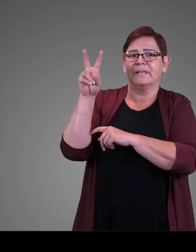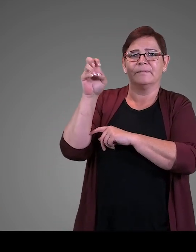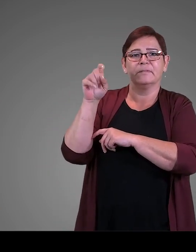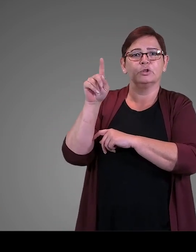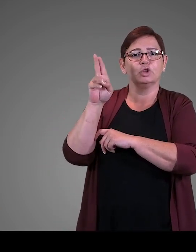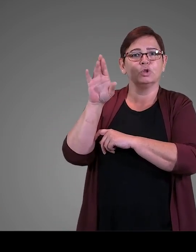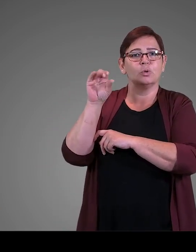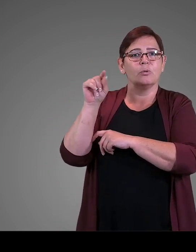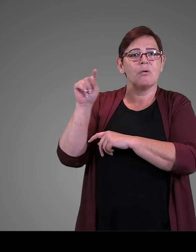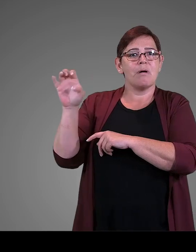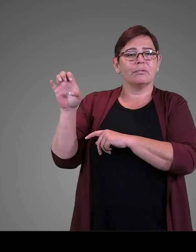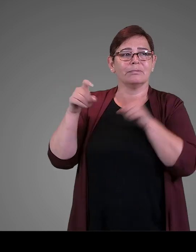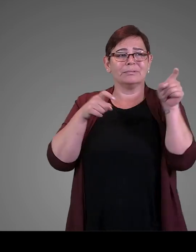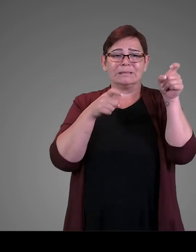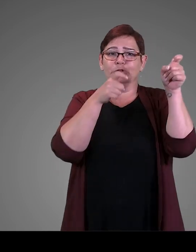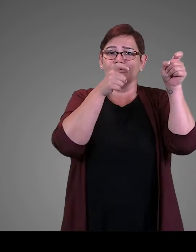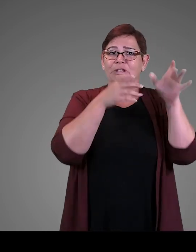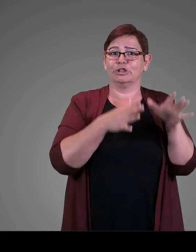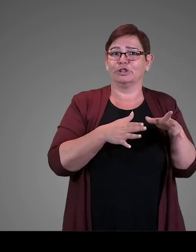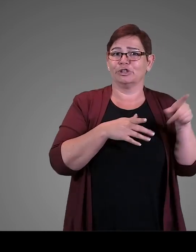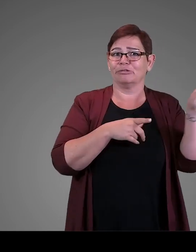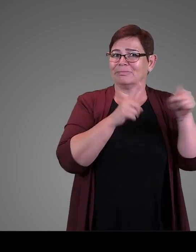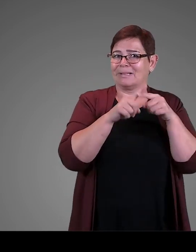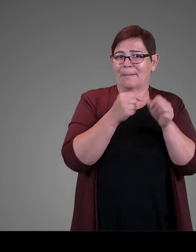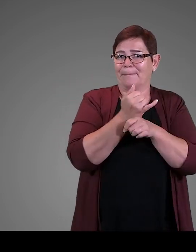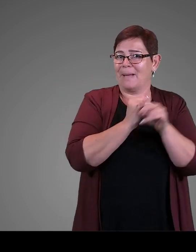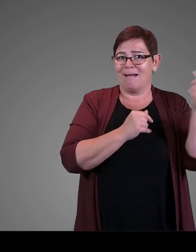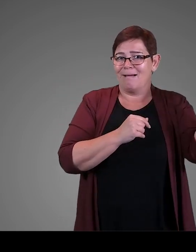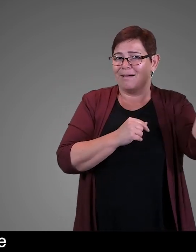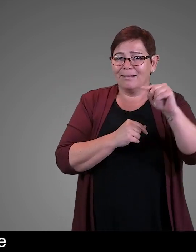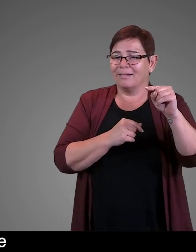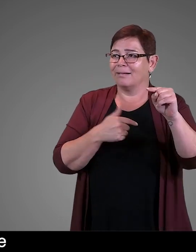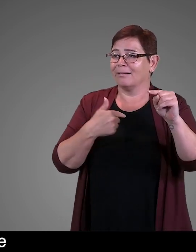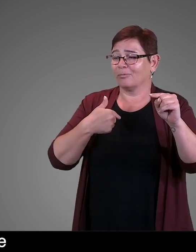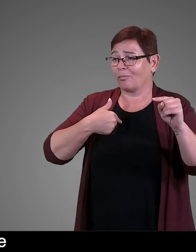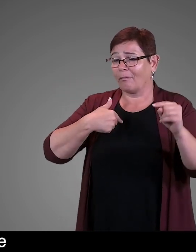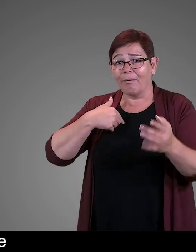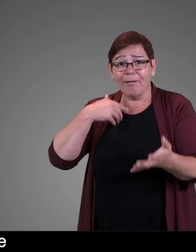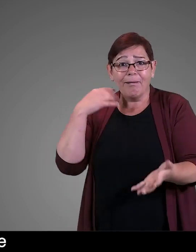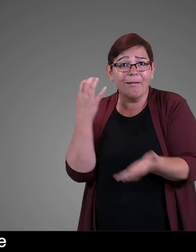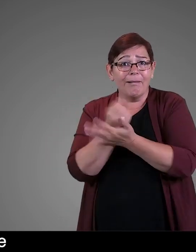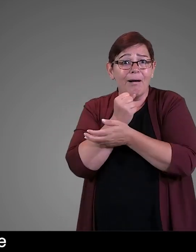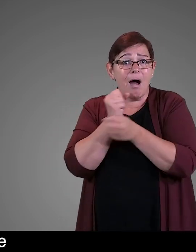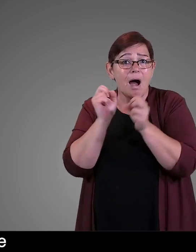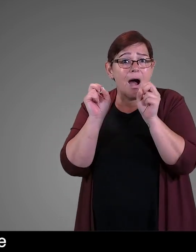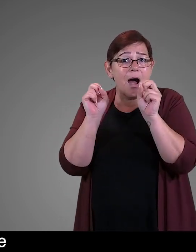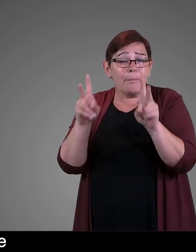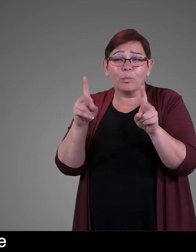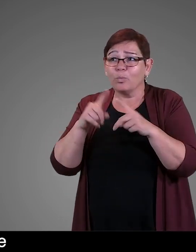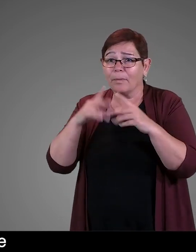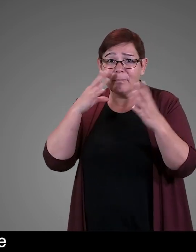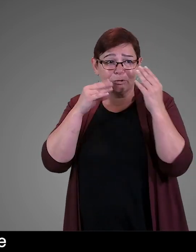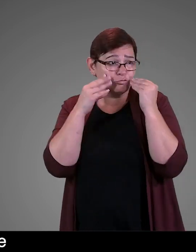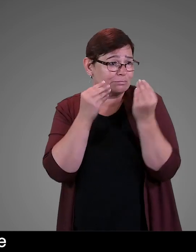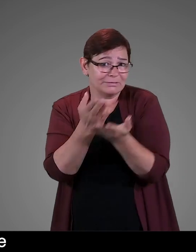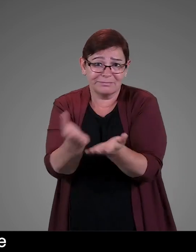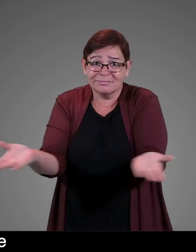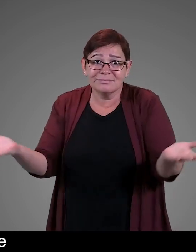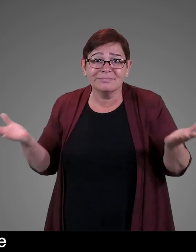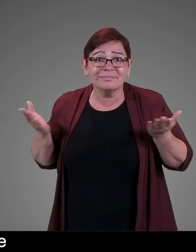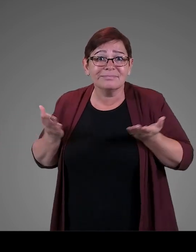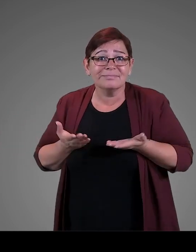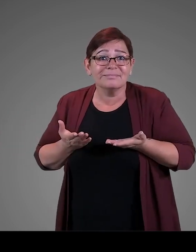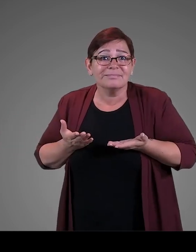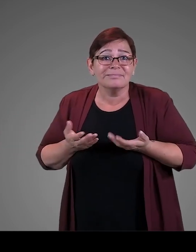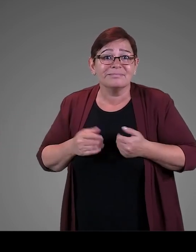Geneviève Turcotte, qui est la directrice, mais qui avait un empêchement. Donc, c'est juste une opportunité, en fait, de faire l'expérience de tout